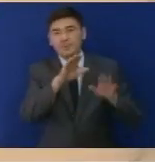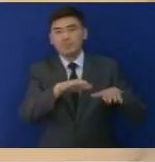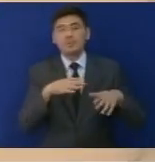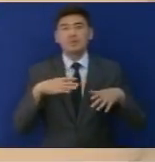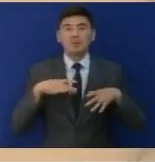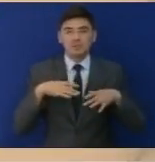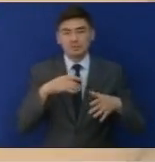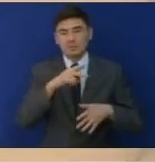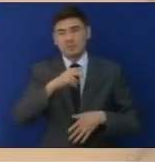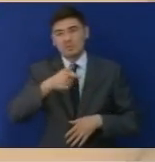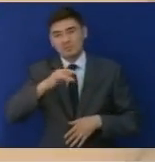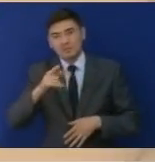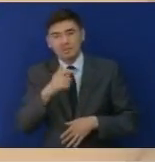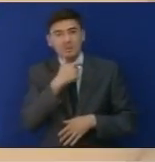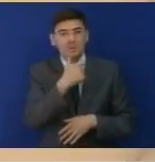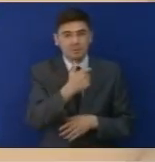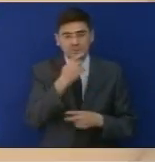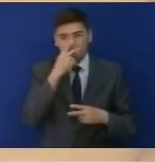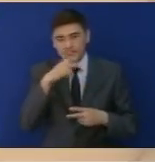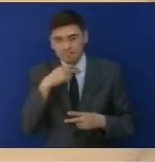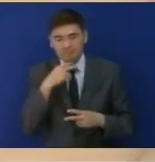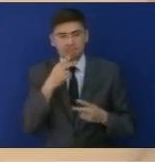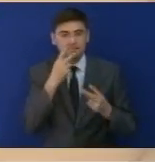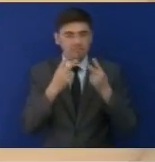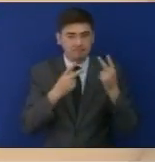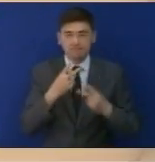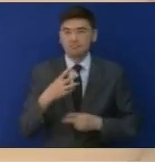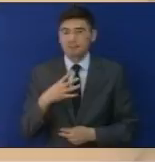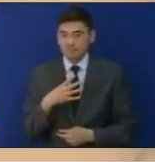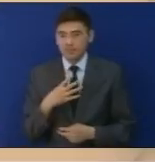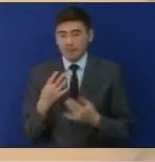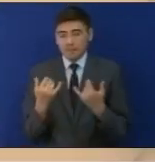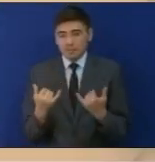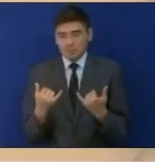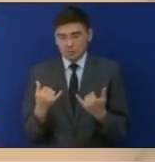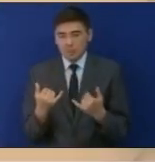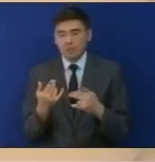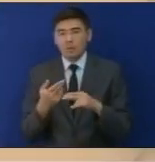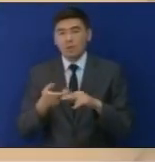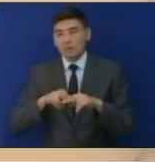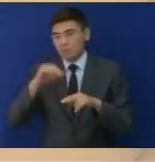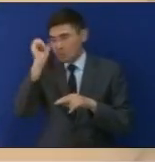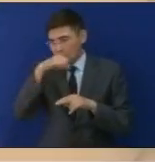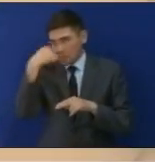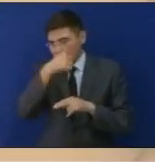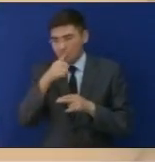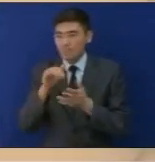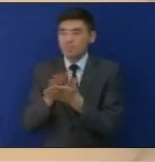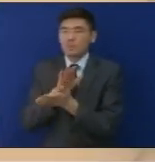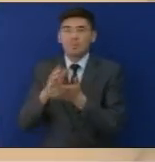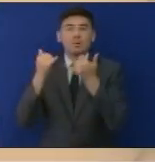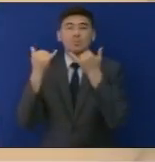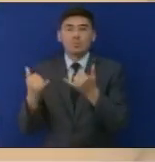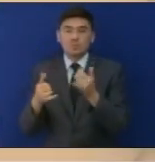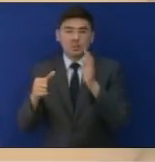для оздоровления и обеспечения летним отдыхом школьников. Надо сказать, всего в этом году бесплатные путевки в детские оздоровительные лагеря получили